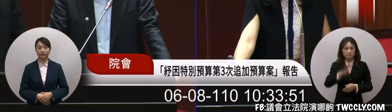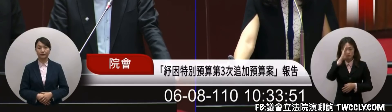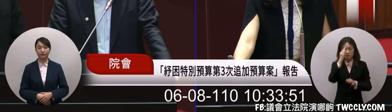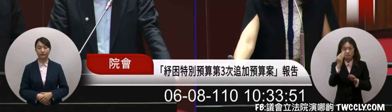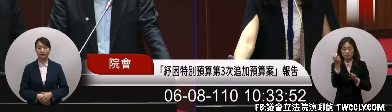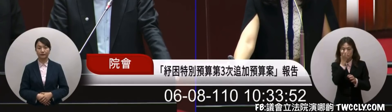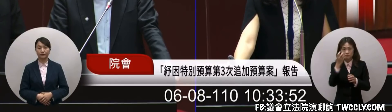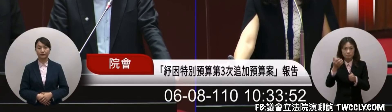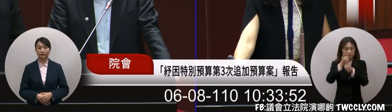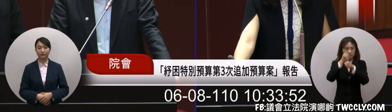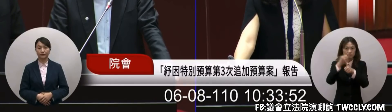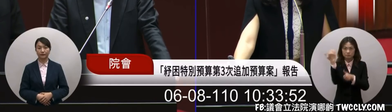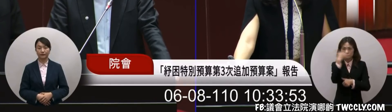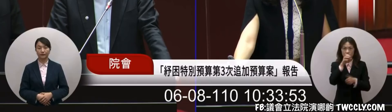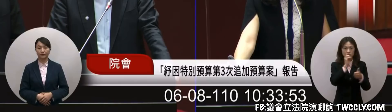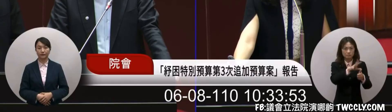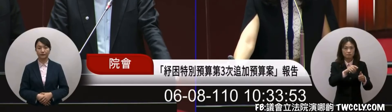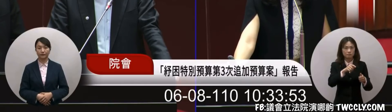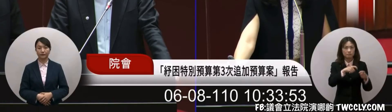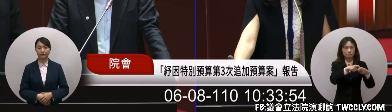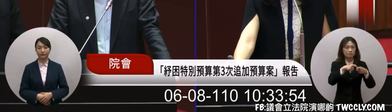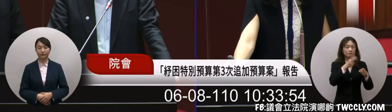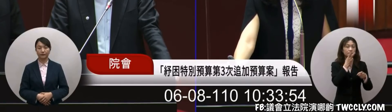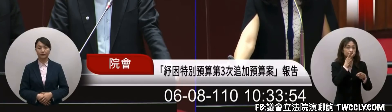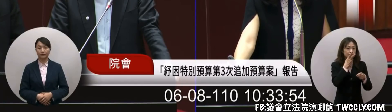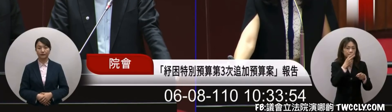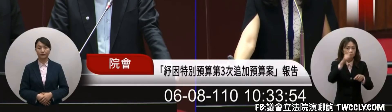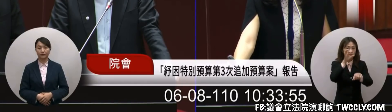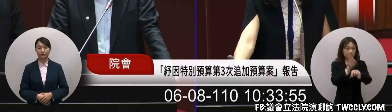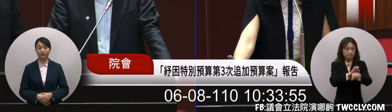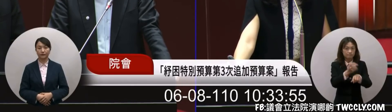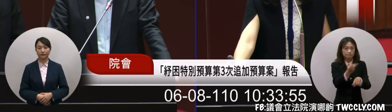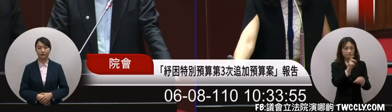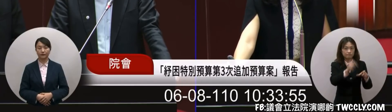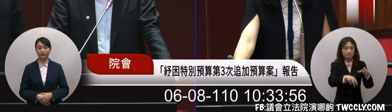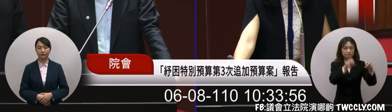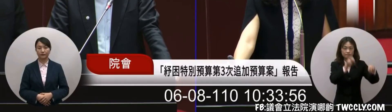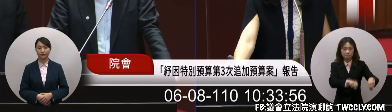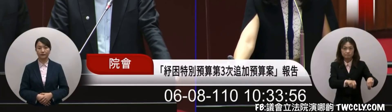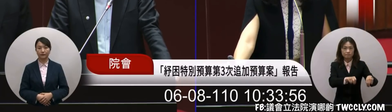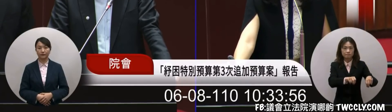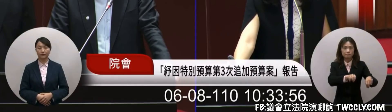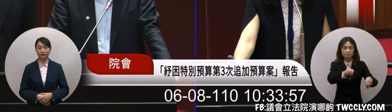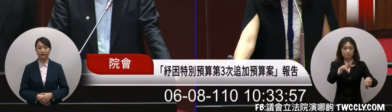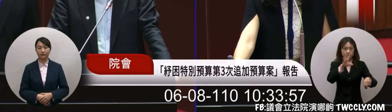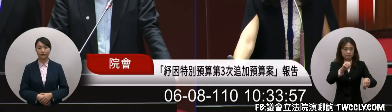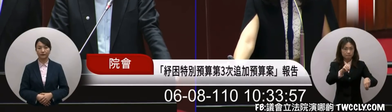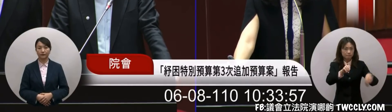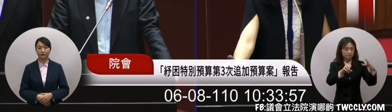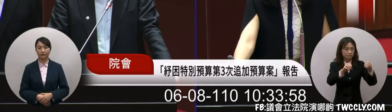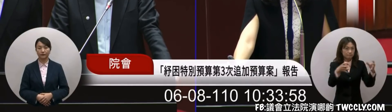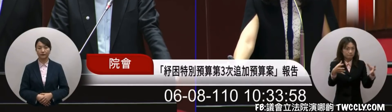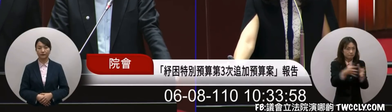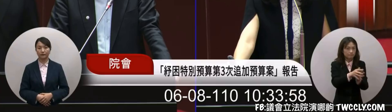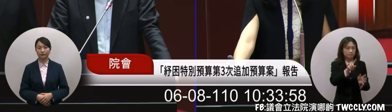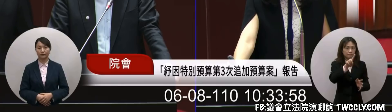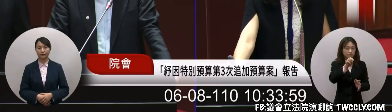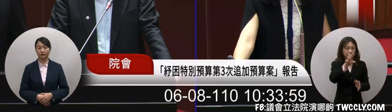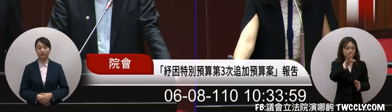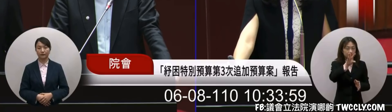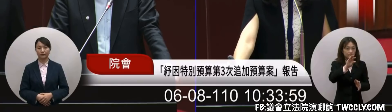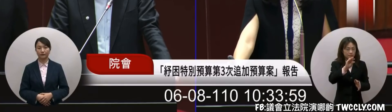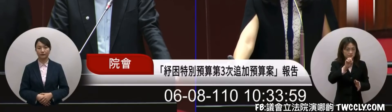联雅高端两家国产疫苗签约，各采购500万剂，再加500万的开口合约，所以总共是1000万剂的疫苗国